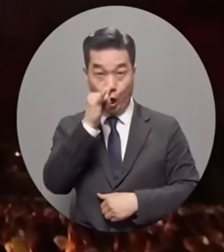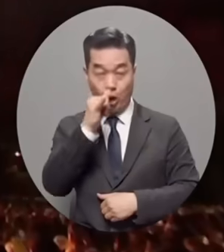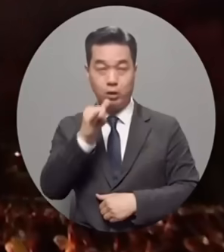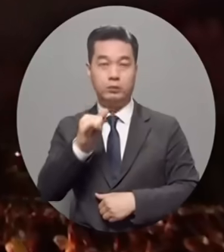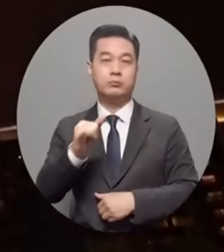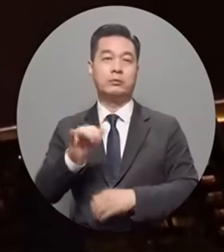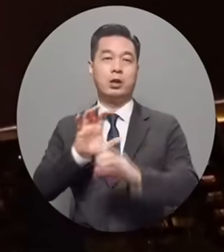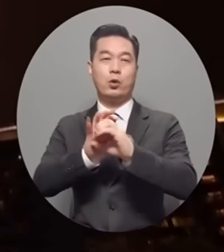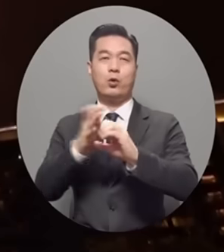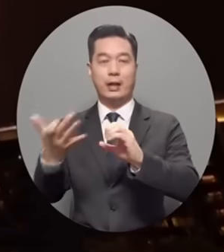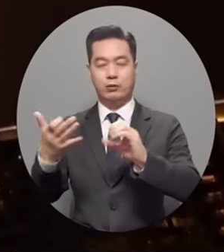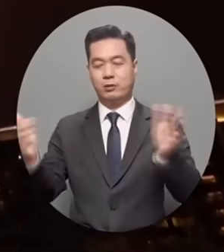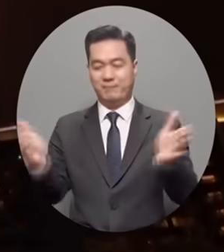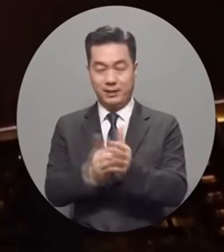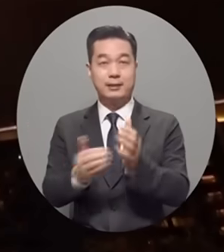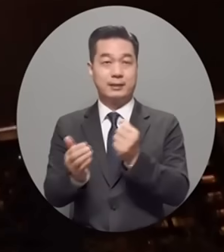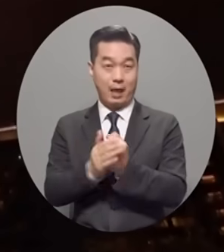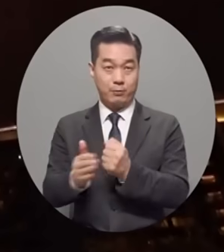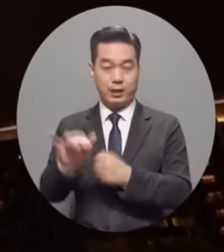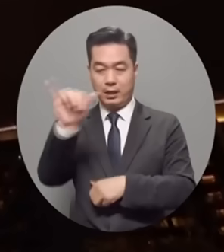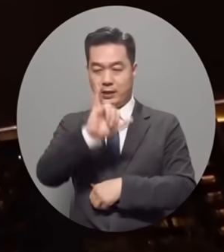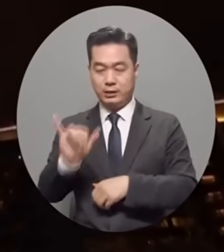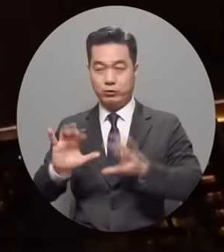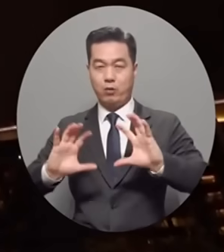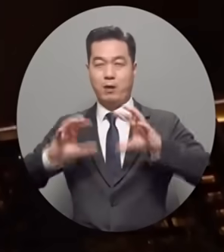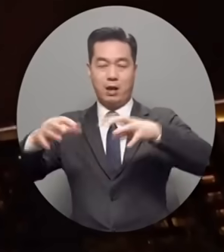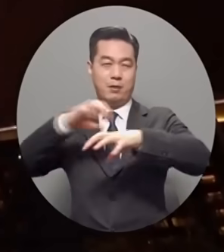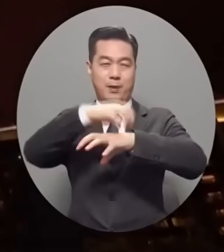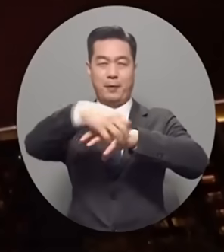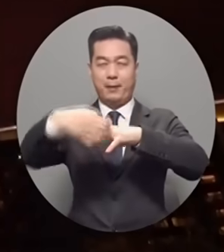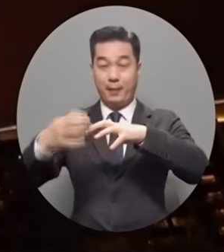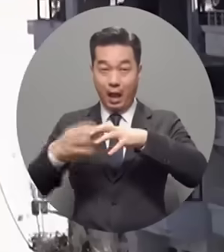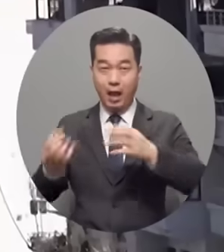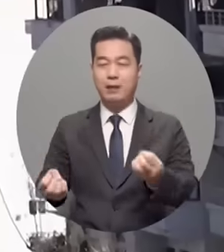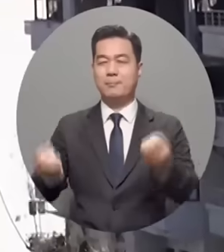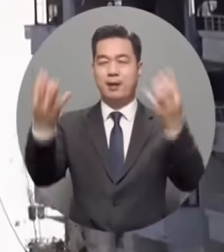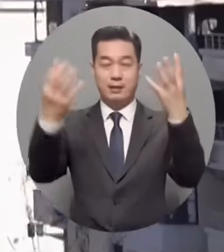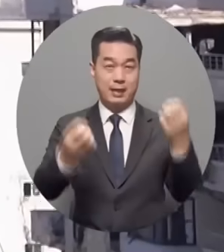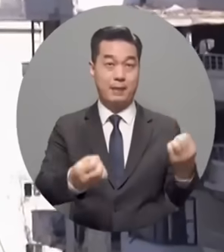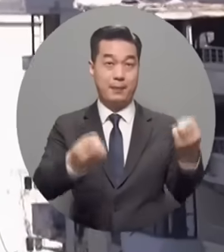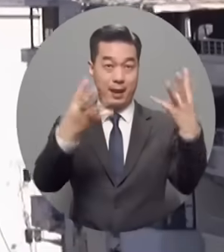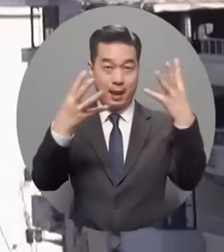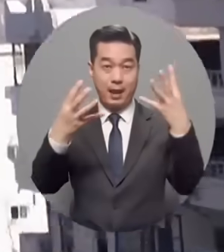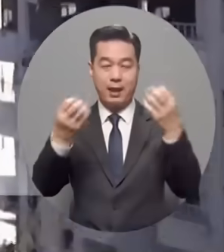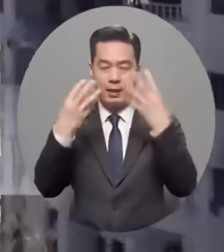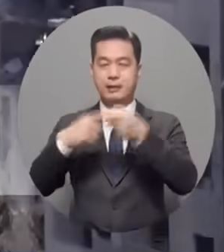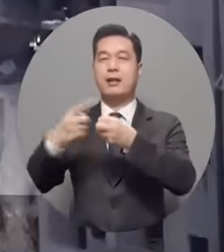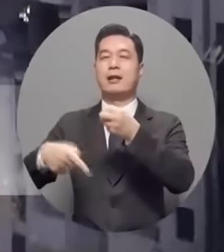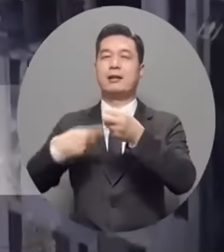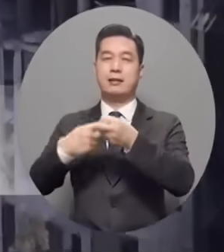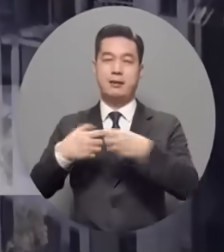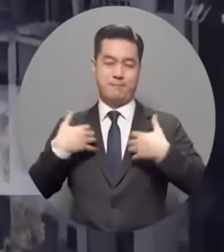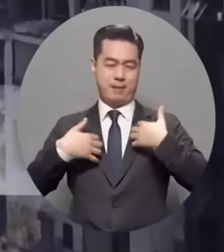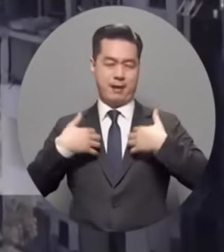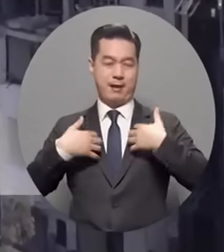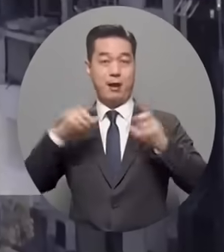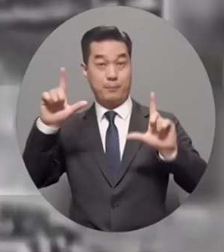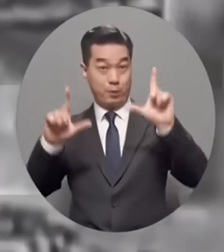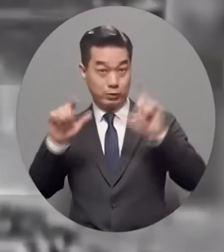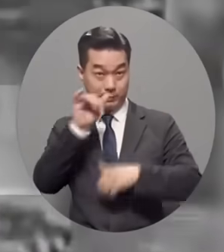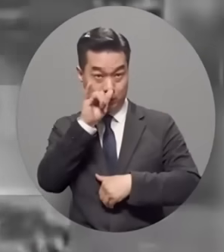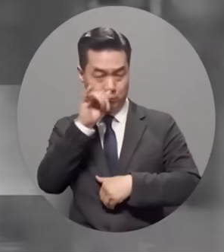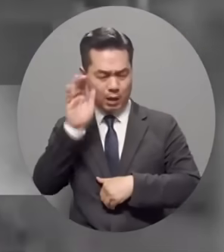지구촌 곳곳에서 화려하게 펼쳐진 새해 맞이 행사들입니다. 하지만 전쟁 3개월을 앞둔